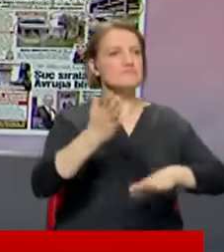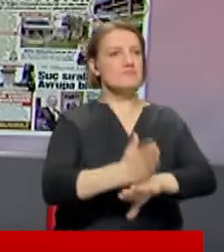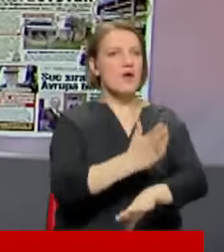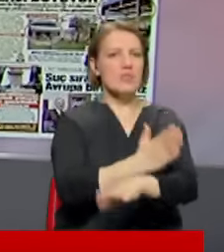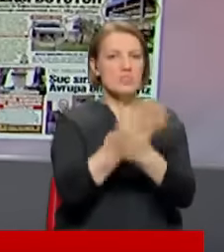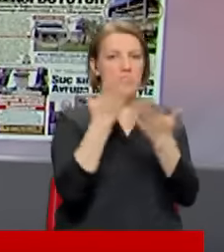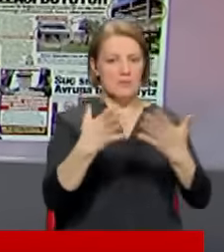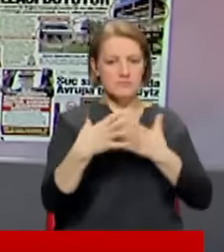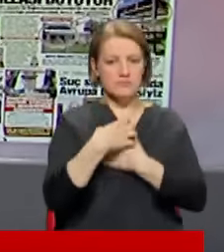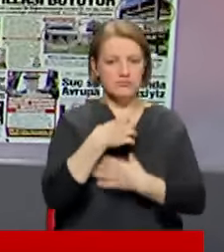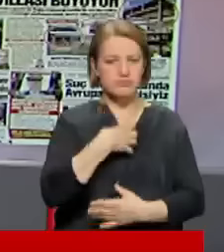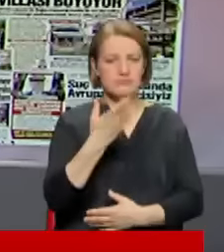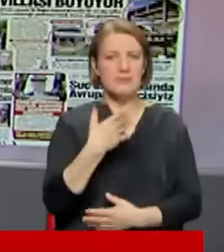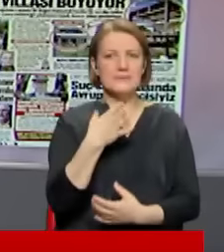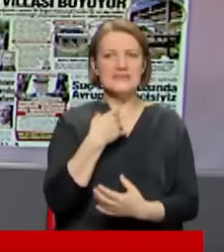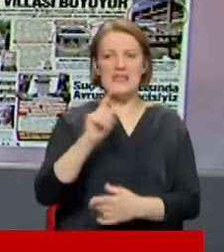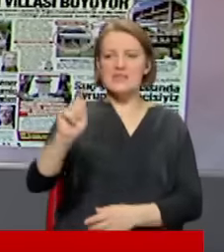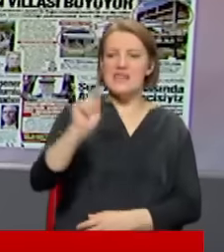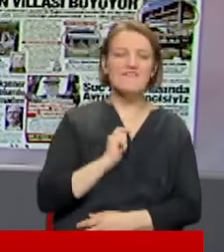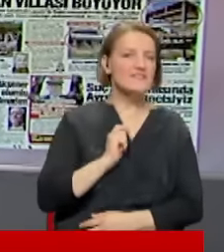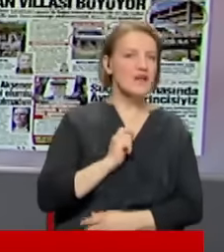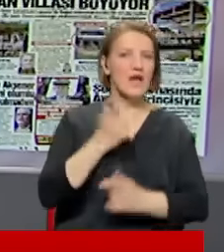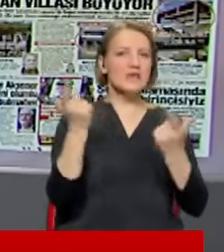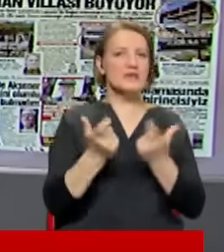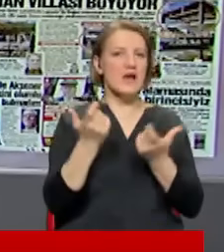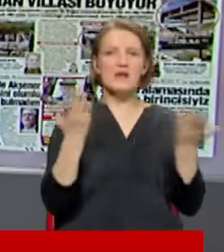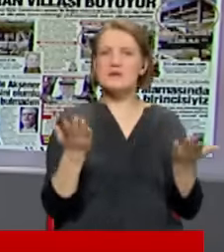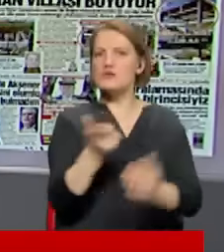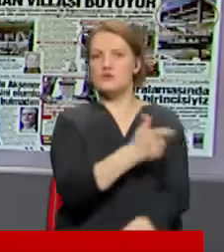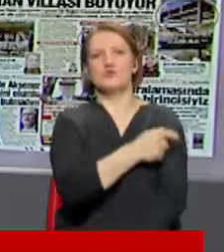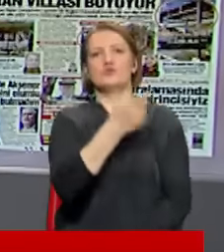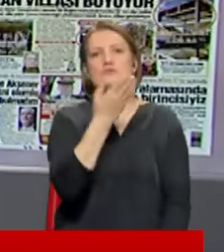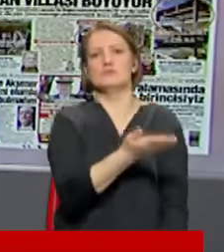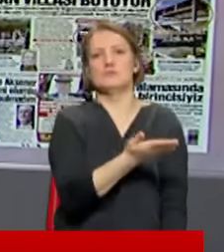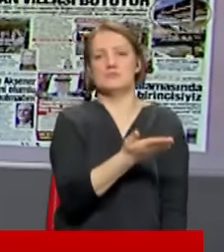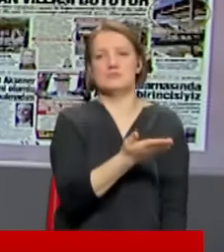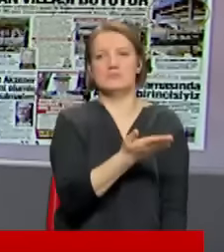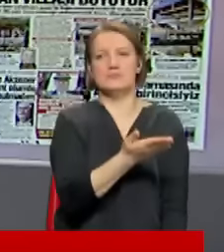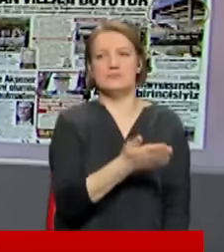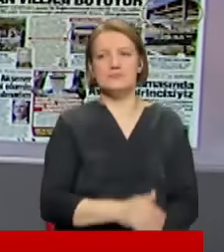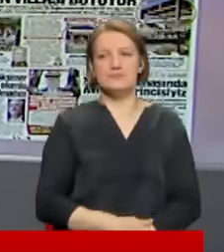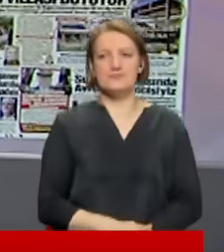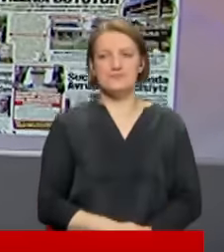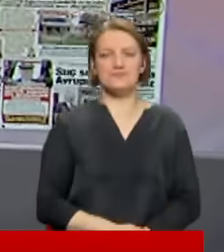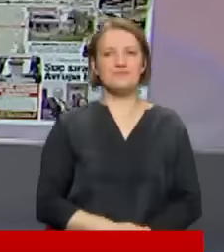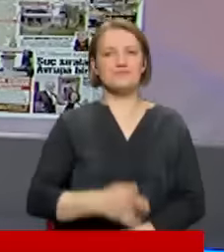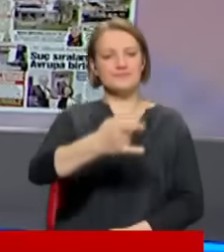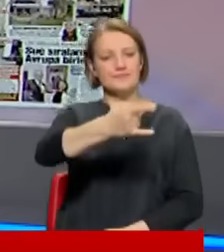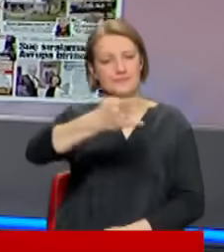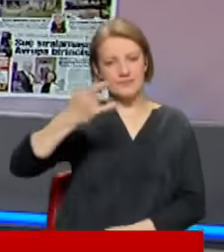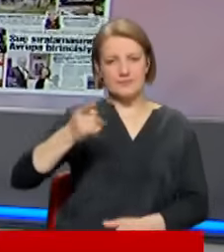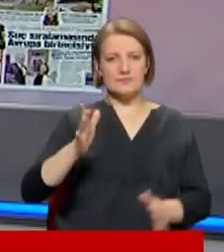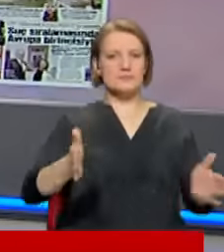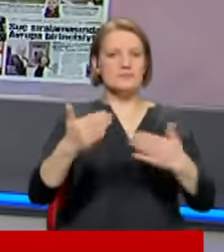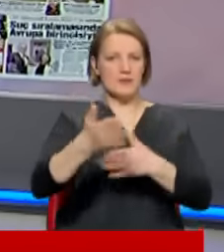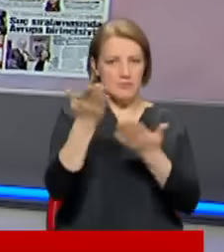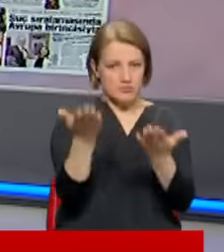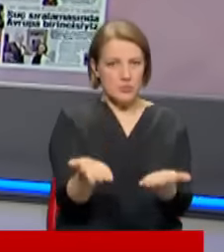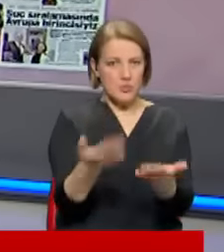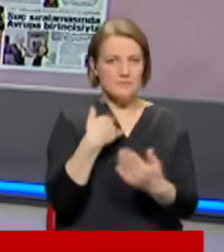vatanımızda bize önerilen yerler neresi acaba? KYK yurtları, ranzalı odalar. Bu